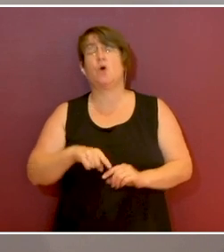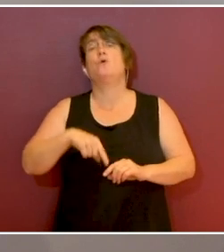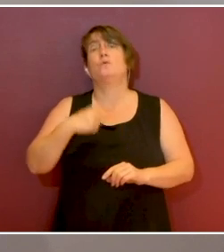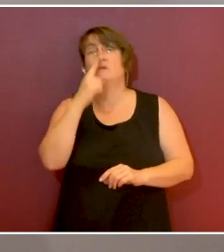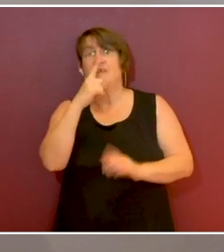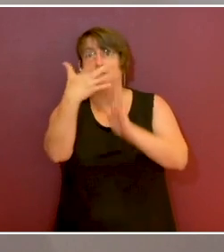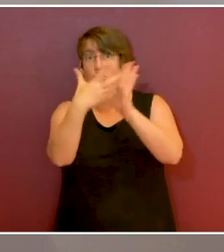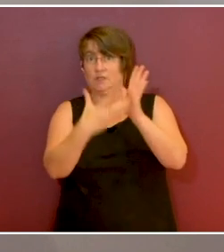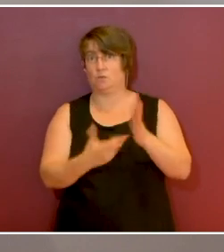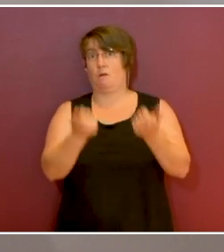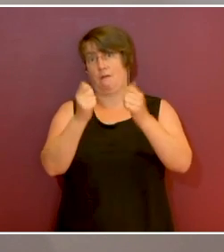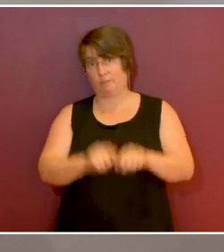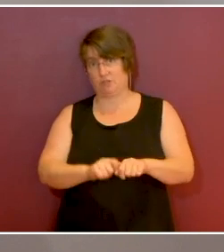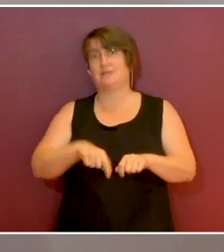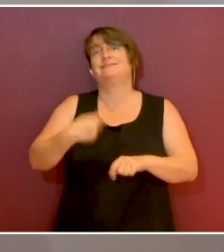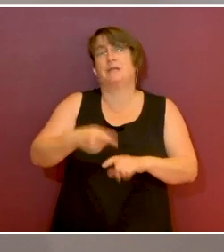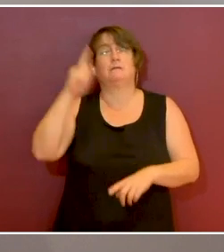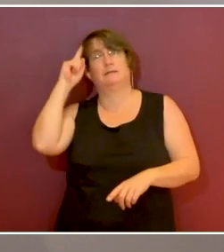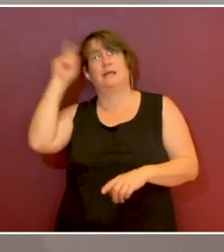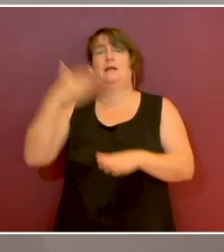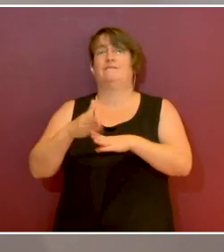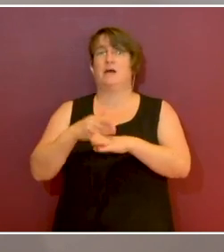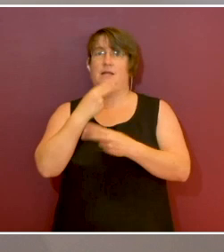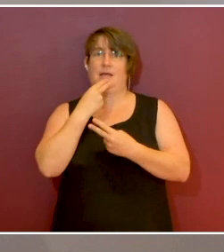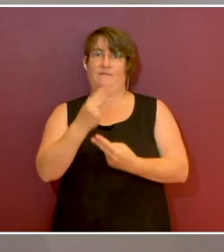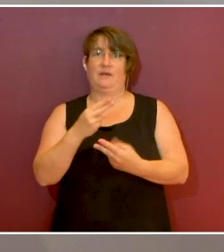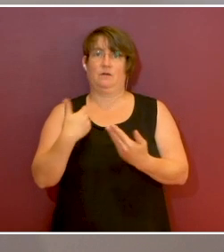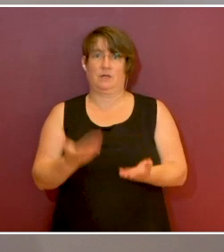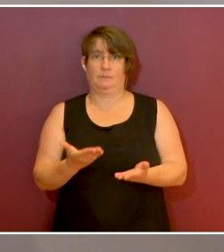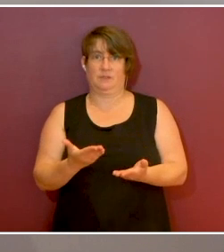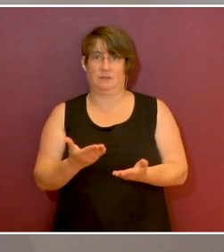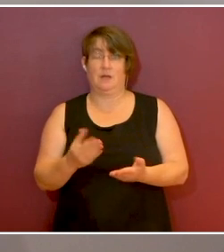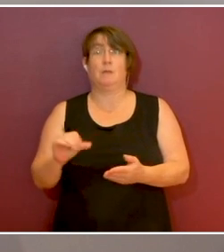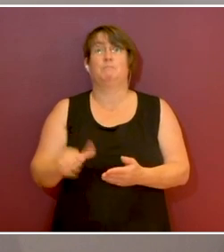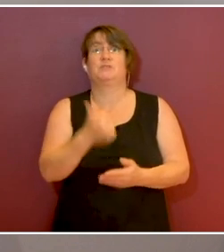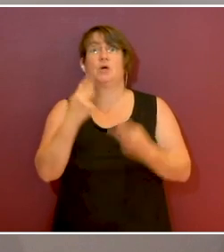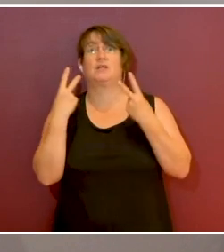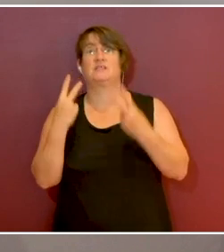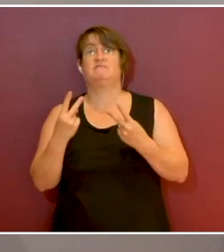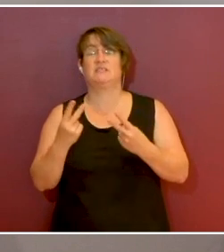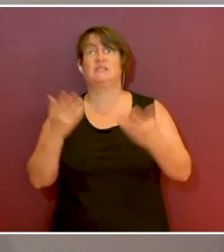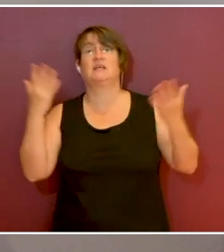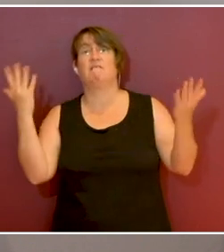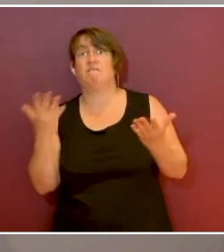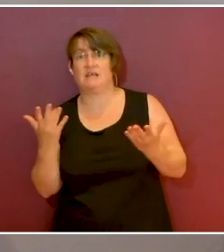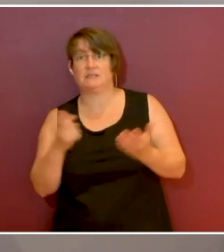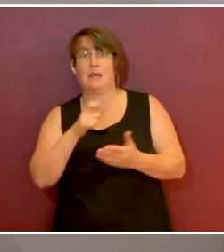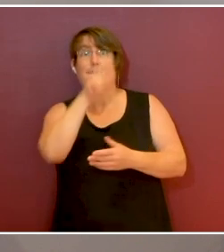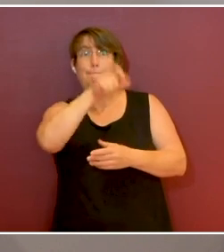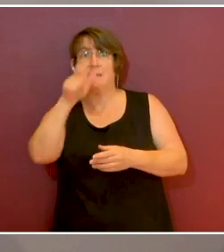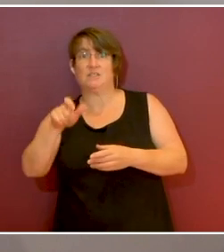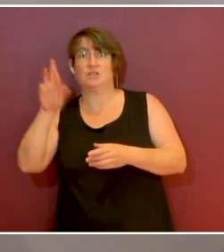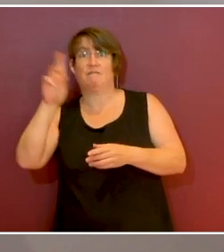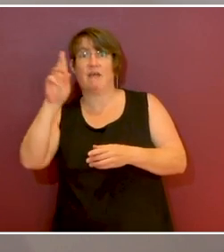wird. Wie gesagt, wichtig ist hier vor allen Dingen die Gruppe der Leute, die nach zwei Impfungen keine entsprechenden